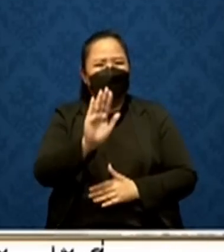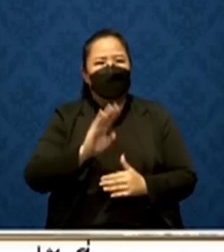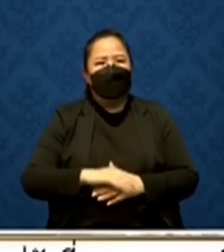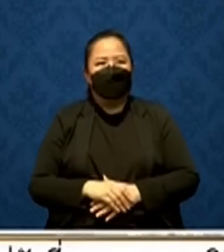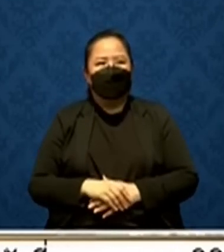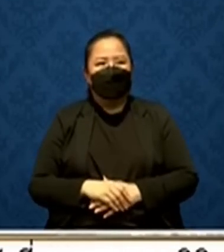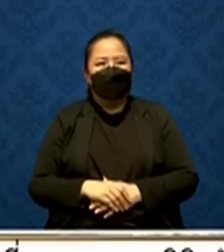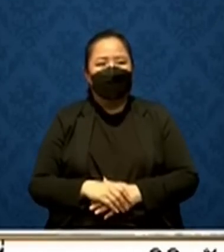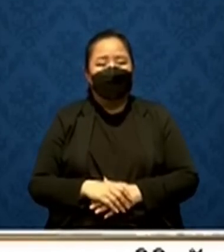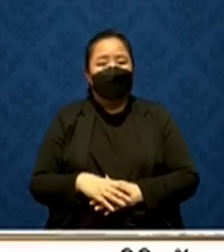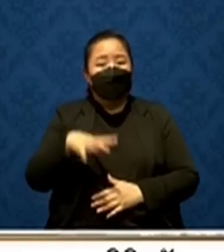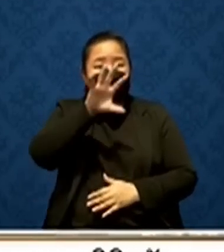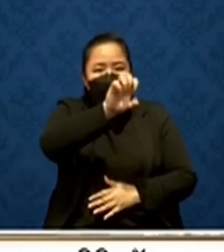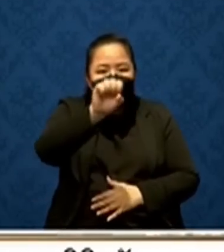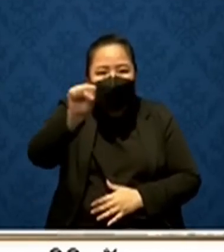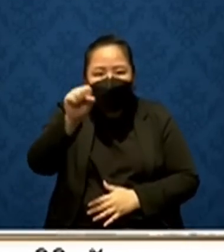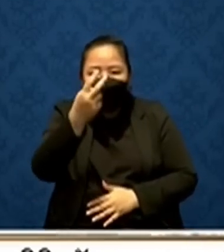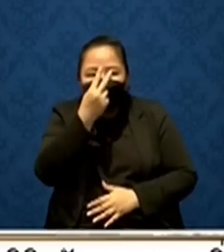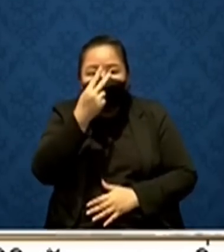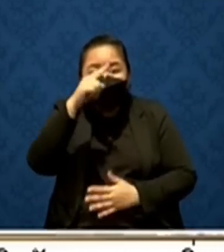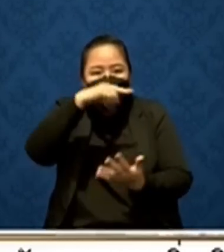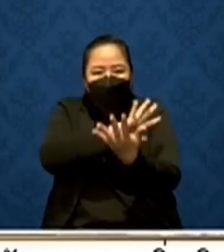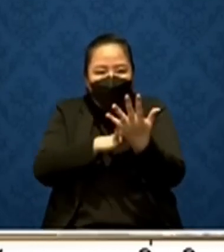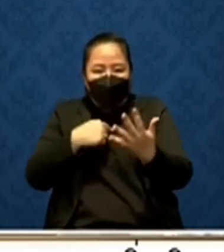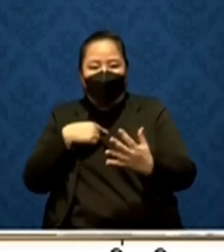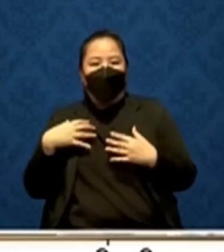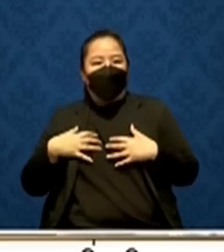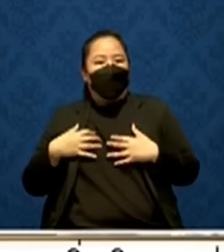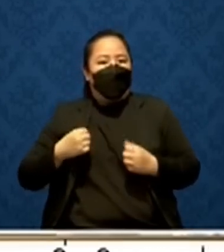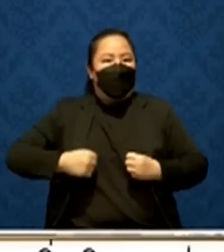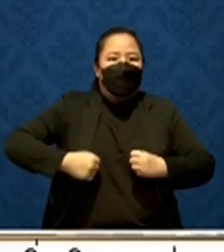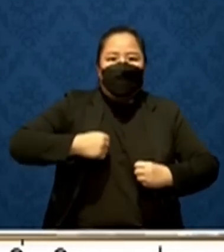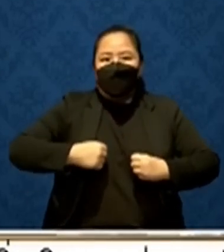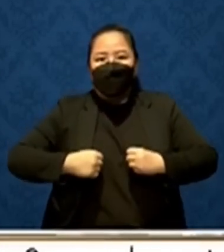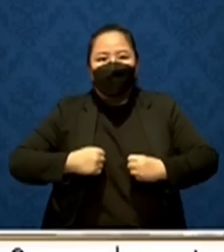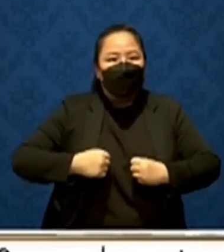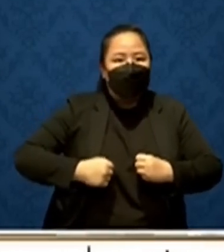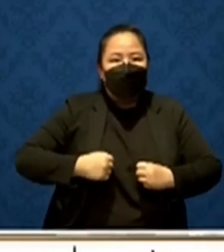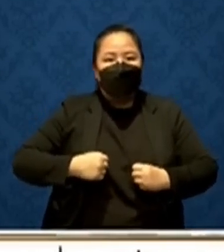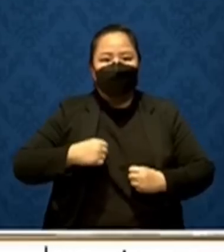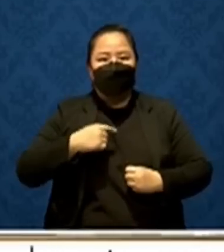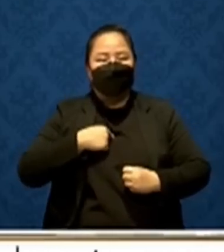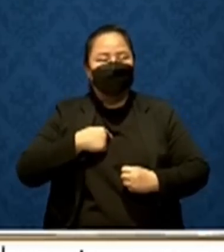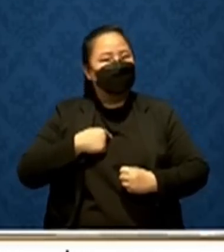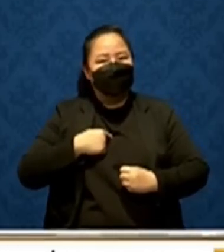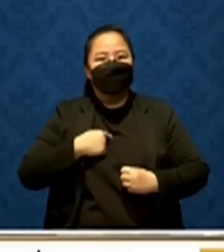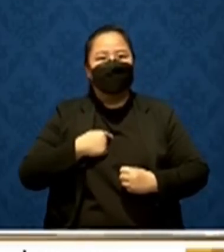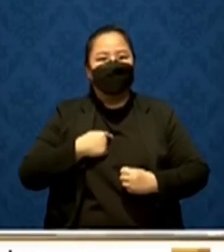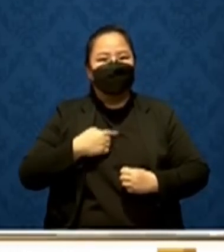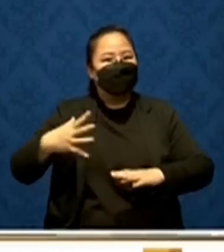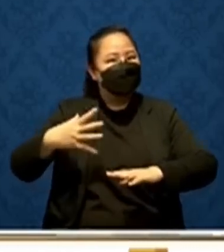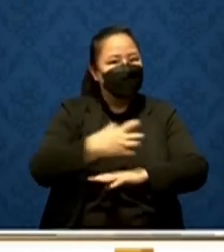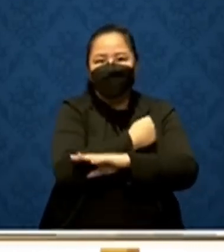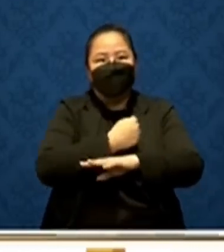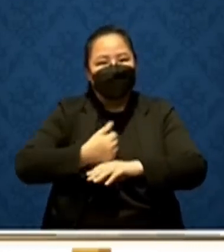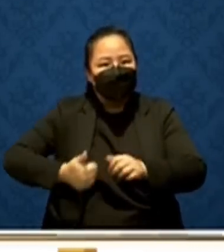ทำอาหารสังเกตครับเวลาอยู่ในประเทศตัวใหญ่มากตั้งค่าใหญ่ที่สุดมีอำนาจ